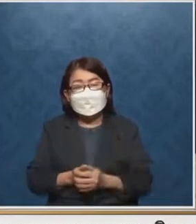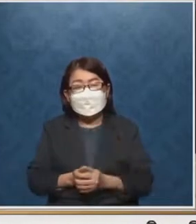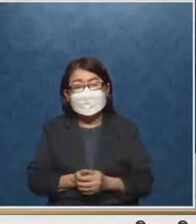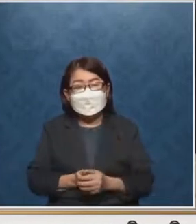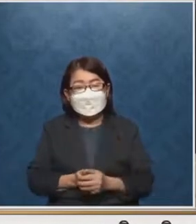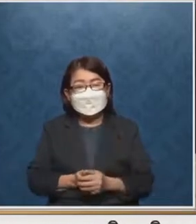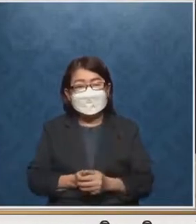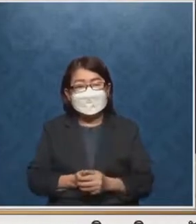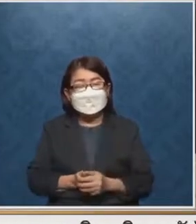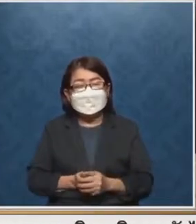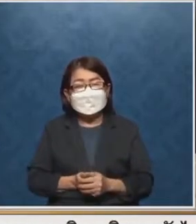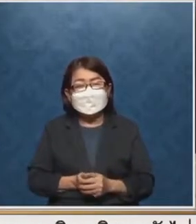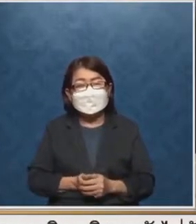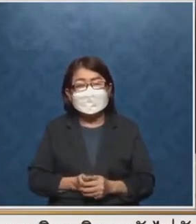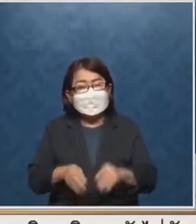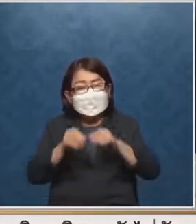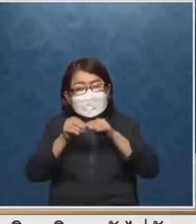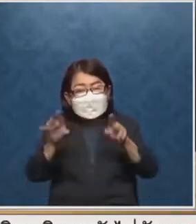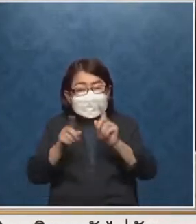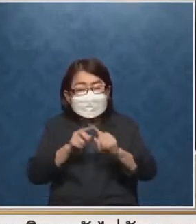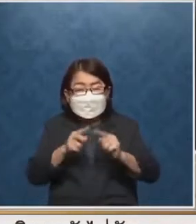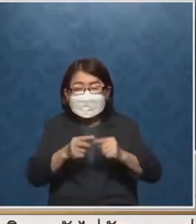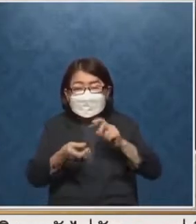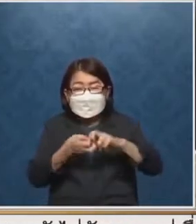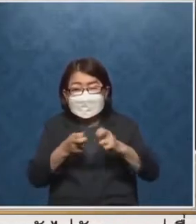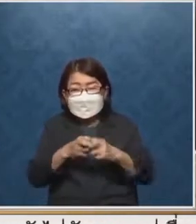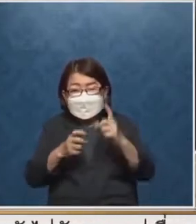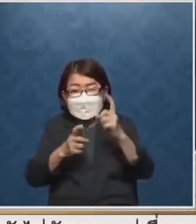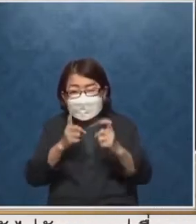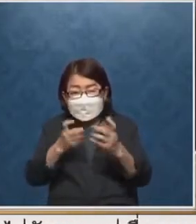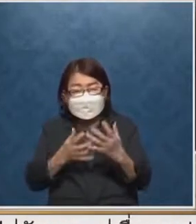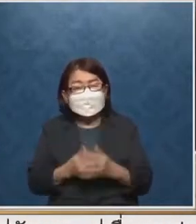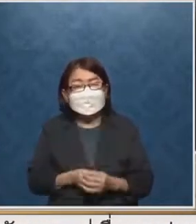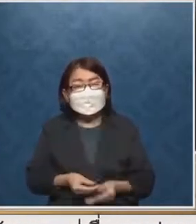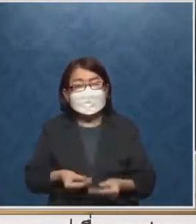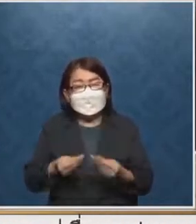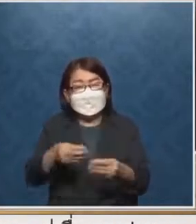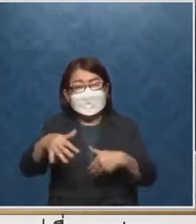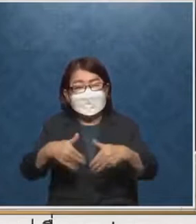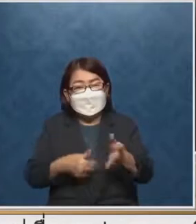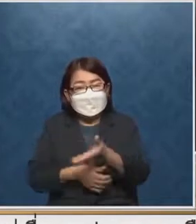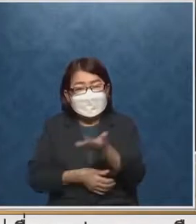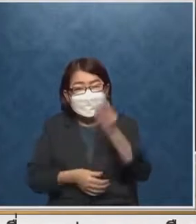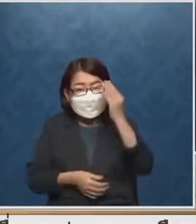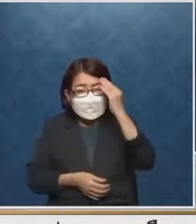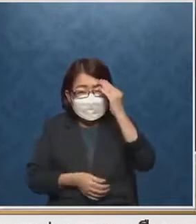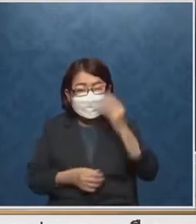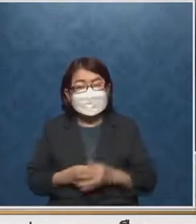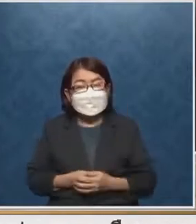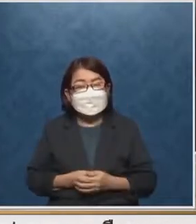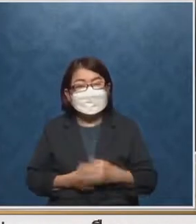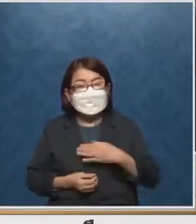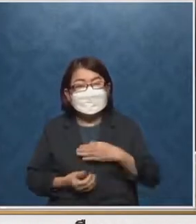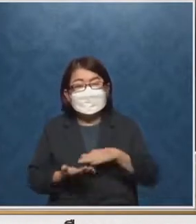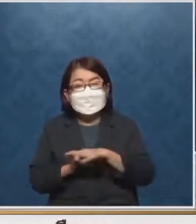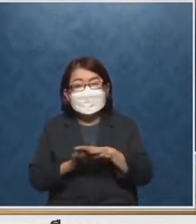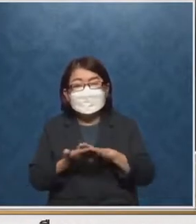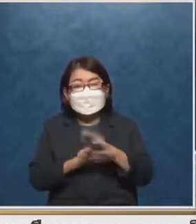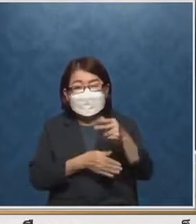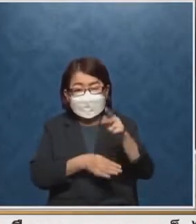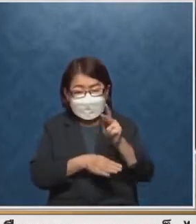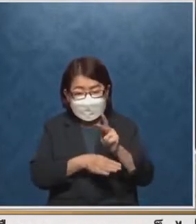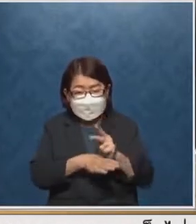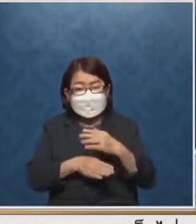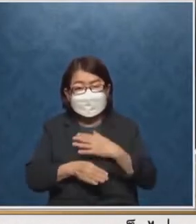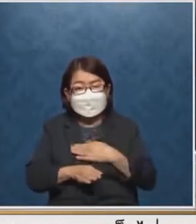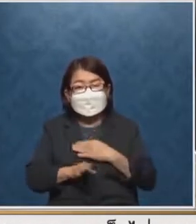รค์ต่อที่ประชุมสภาผู้แทนราษฎรในวันนี้ก่อนอื่นกระผมขออนุญาตท่านประธานเปิ